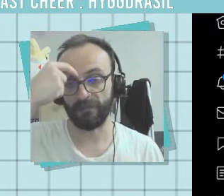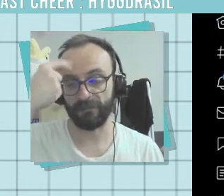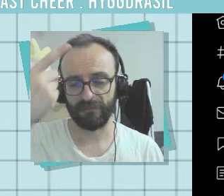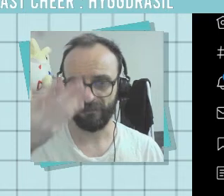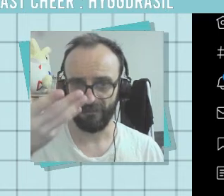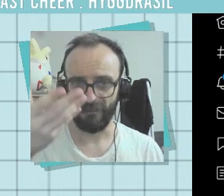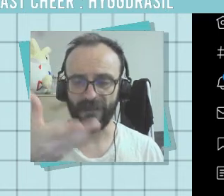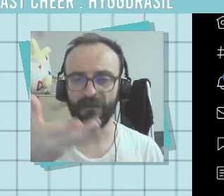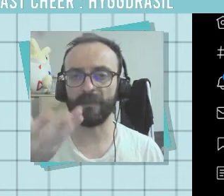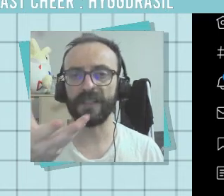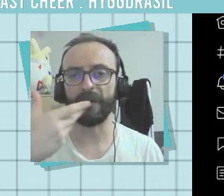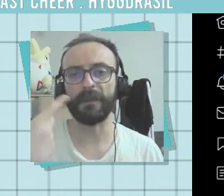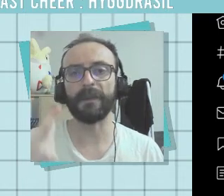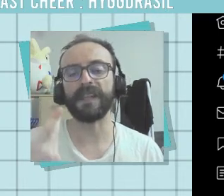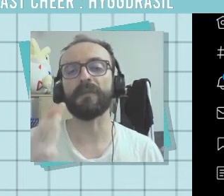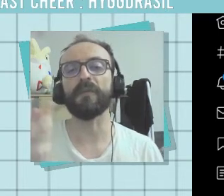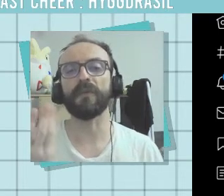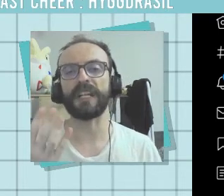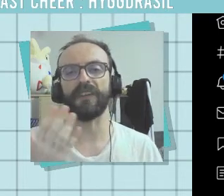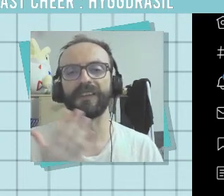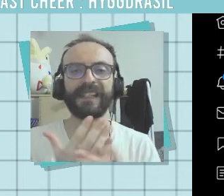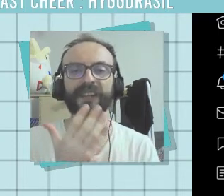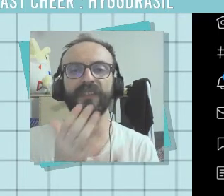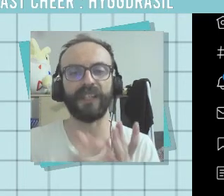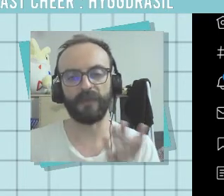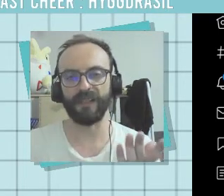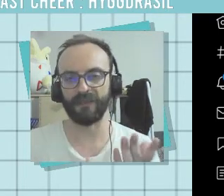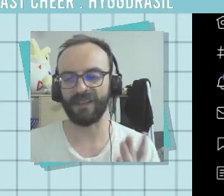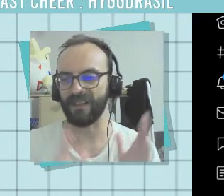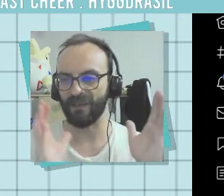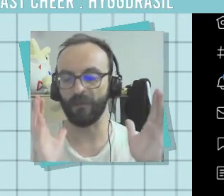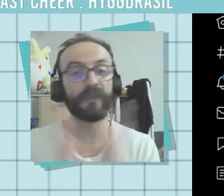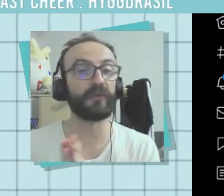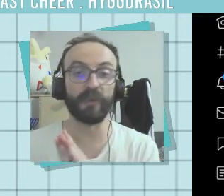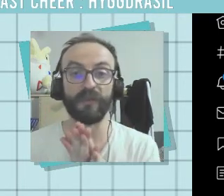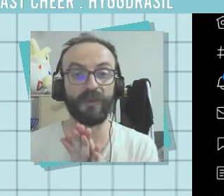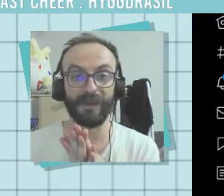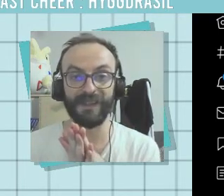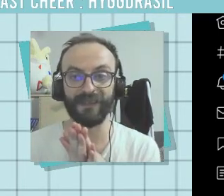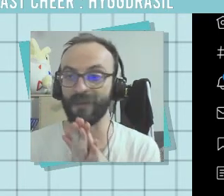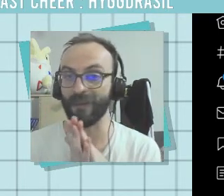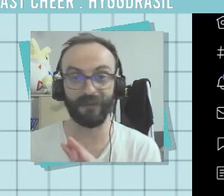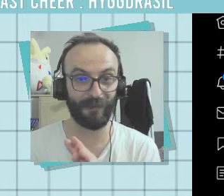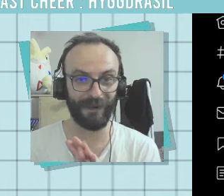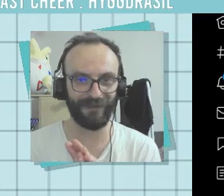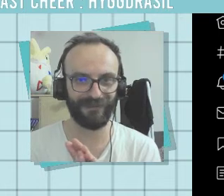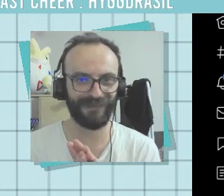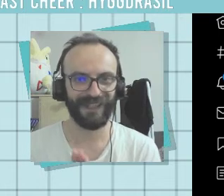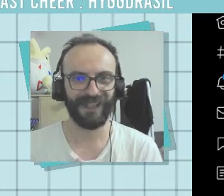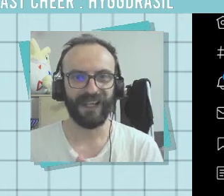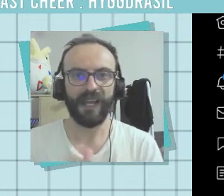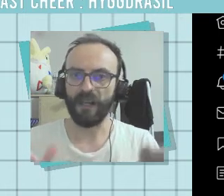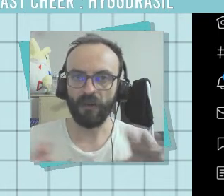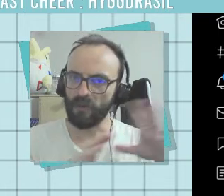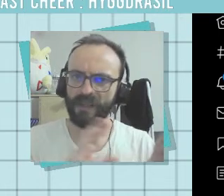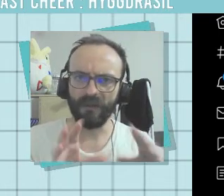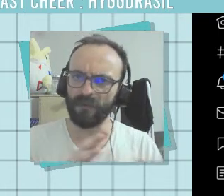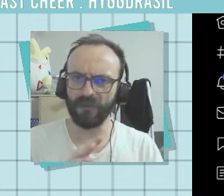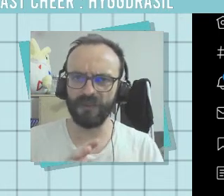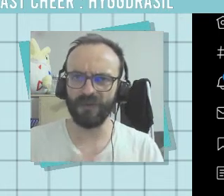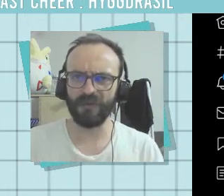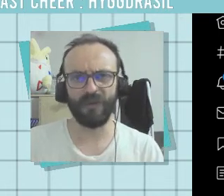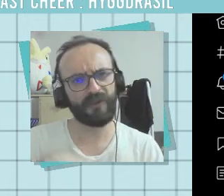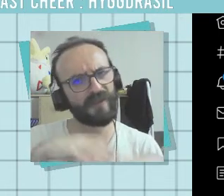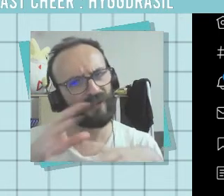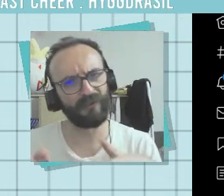venir. Comme je disais, ça me fait penser un peu au projet, genre, ces gants traduisent la langue des signes. Moi, ce tweet, je le vois passer 1 à 2 fois par an. Alors, soit c'est un vieux